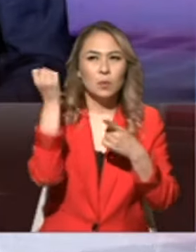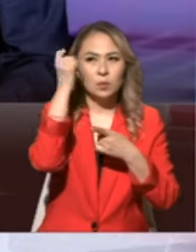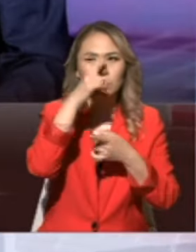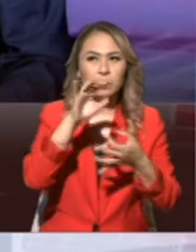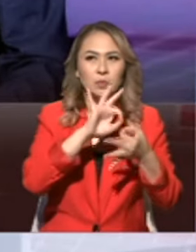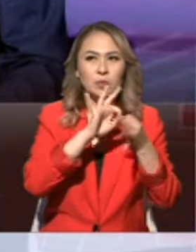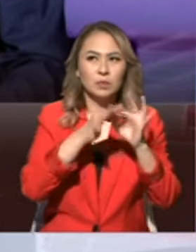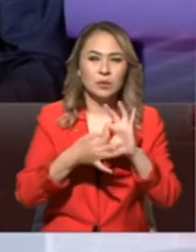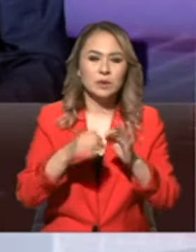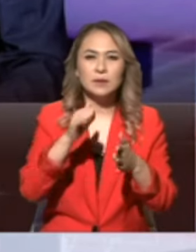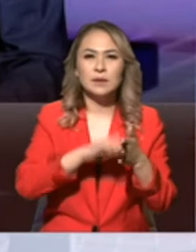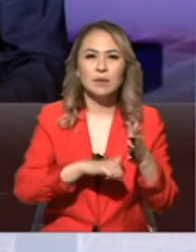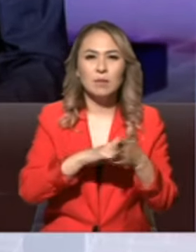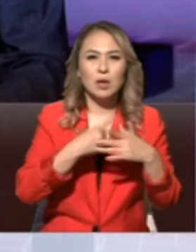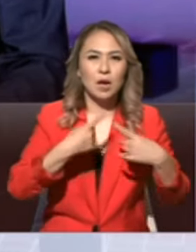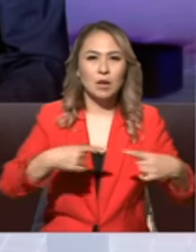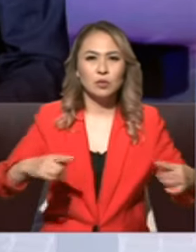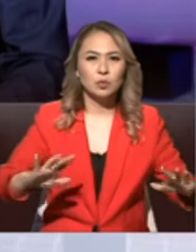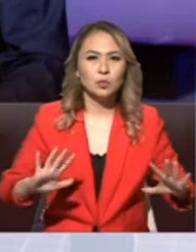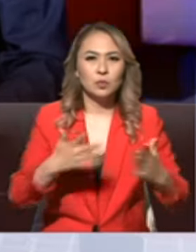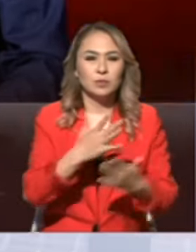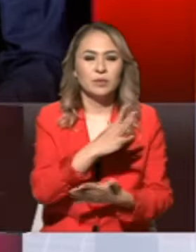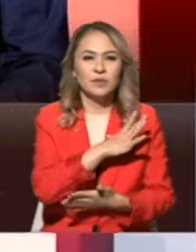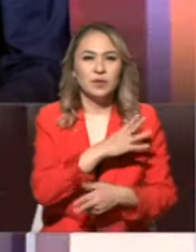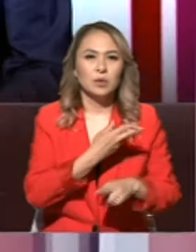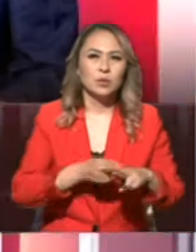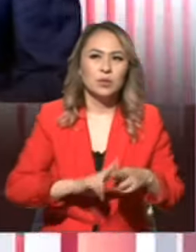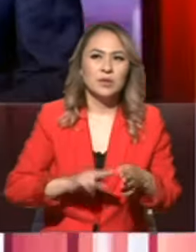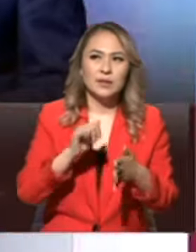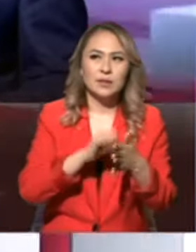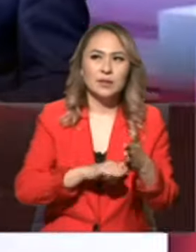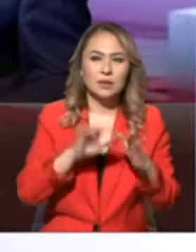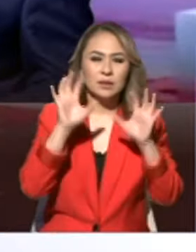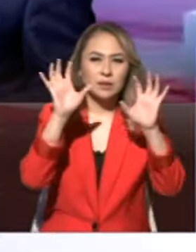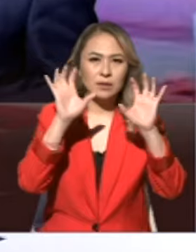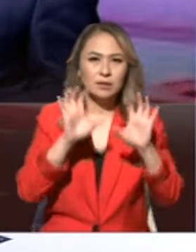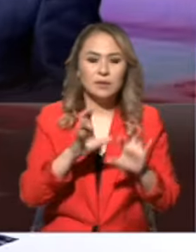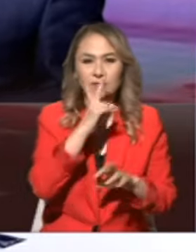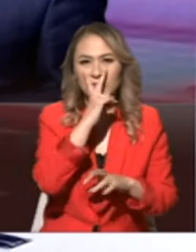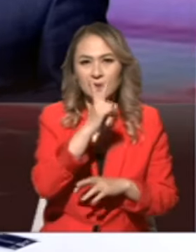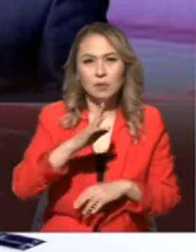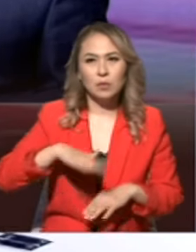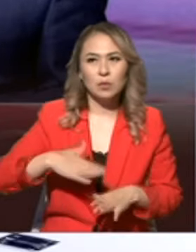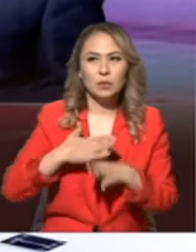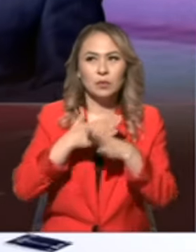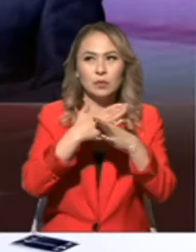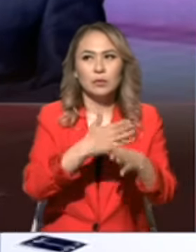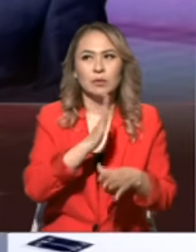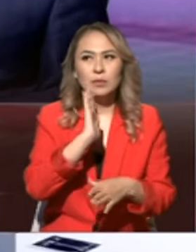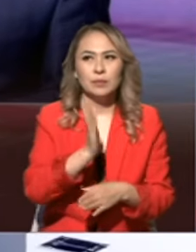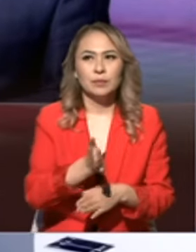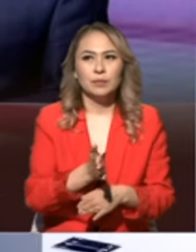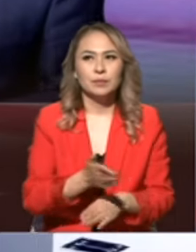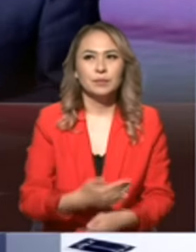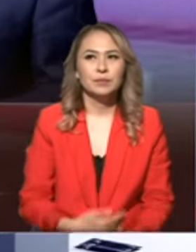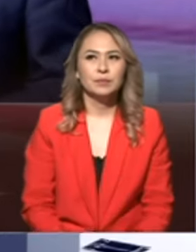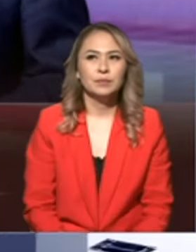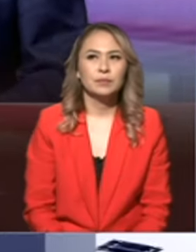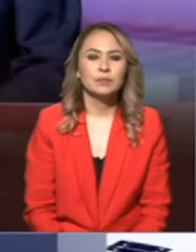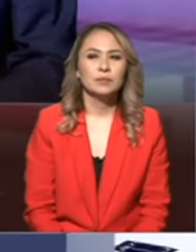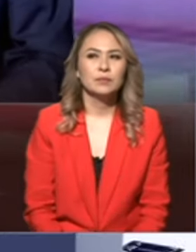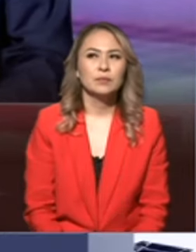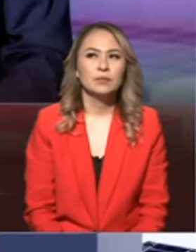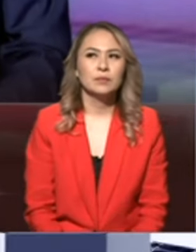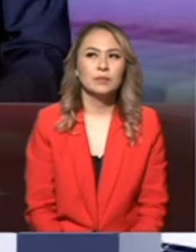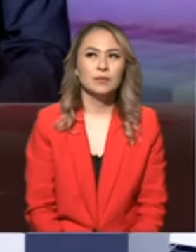тырысайын. Себебі әртүрлі жағдайлар болады. Сол себептен ол заңдық негіздерін қарайық, содан кейін көмек болып жатса, біз оған көмектесеміз. Жақсы.